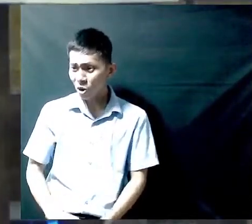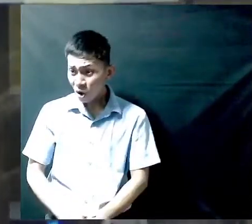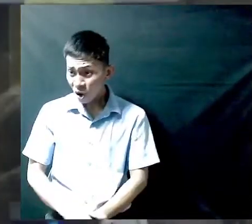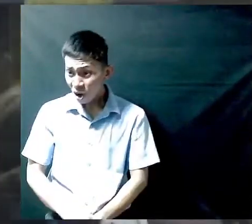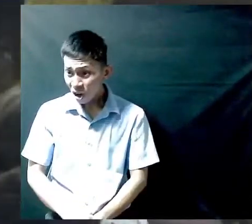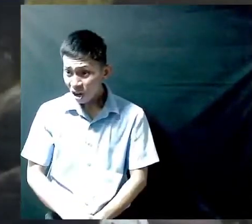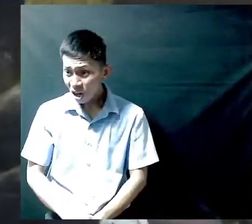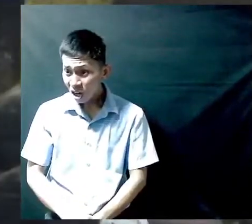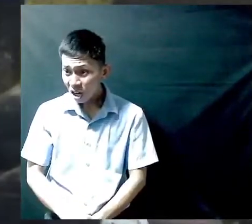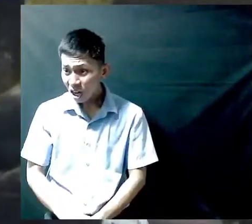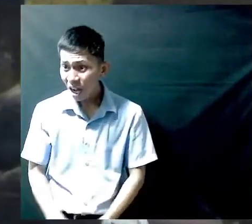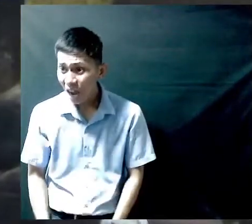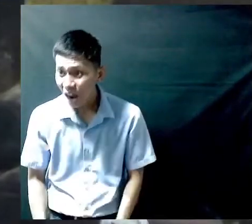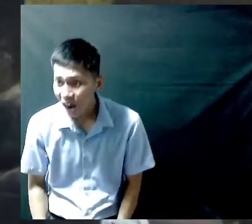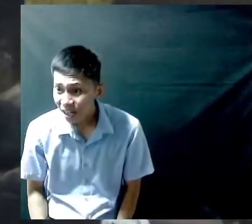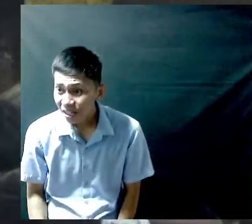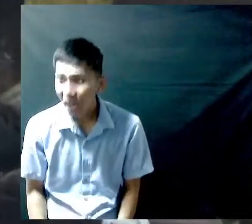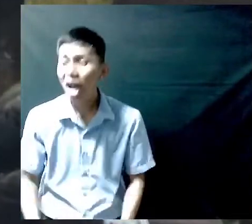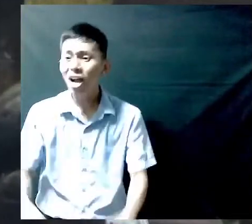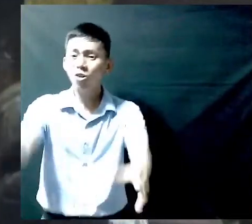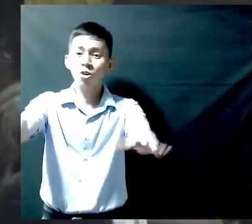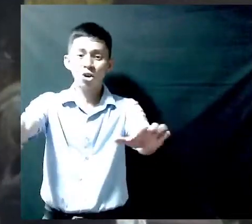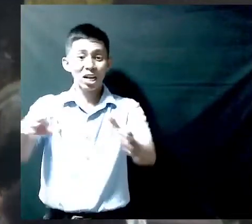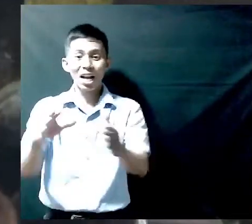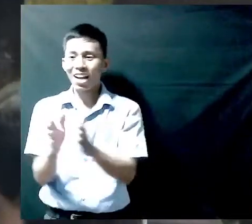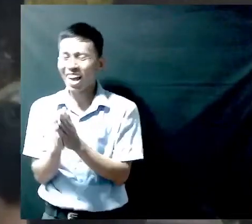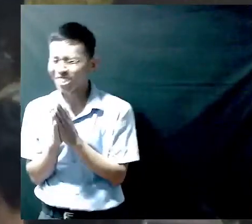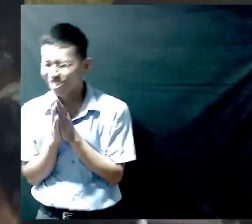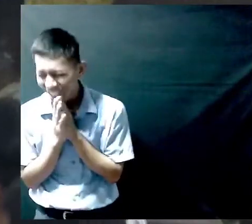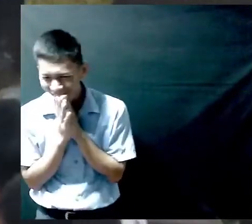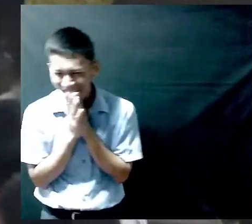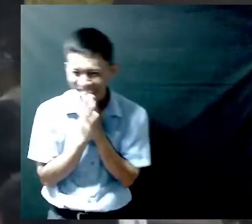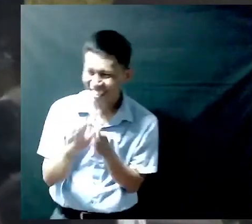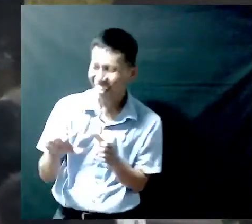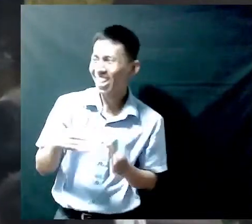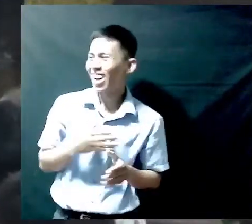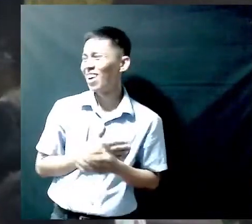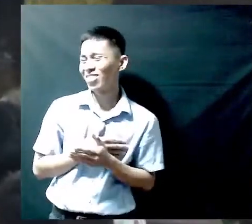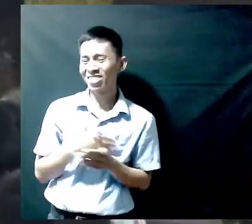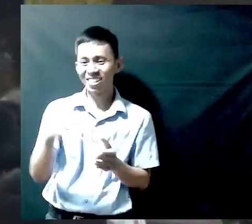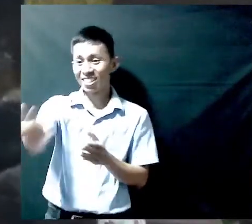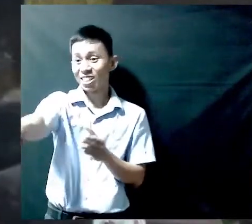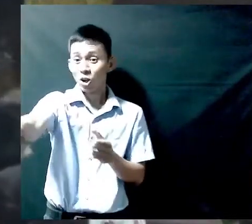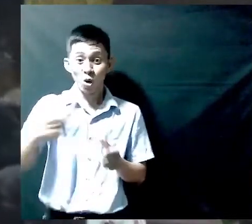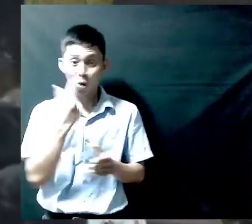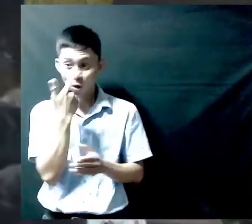Ano? Dragon? Ano? Turtle? Pagong?